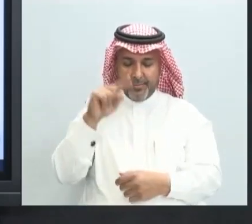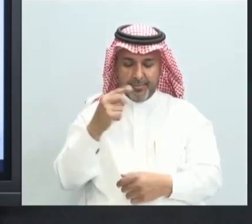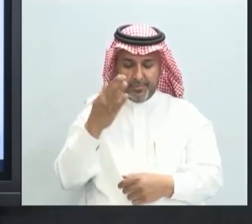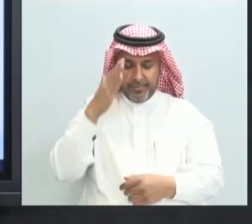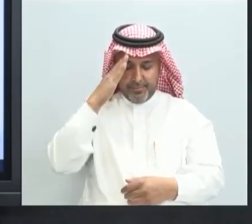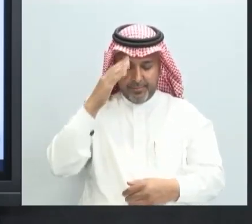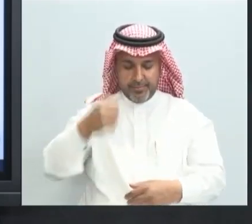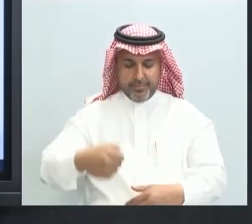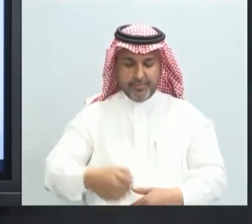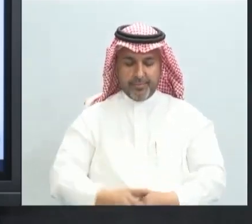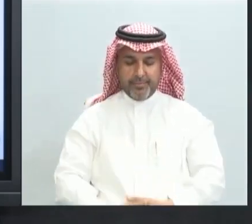الله